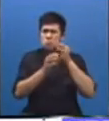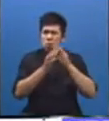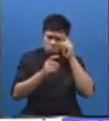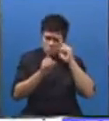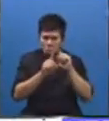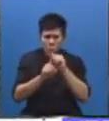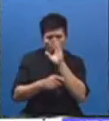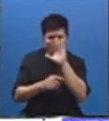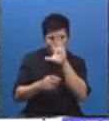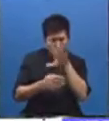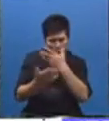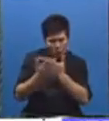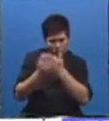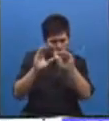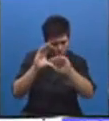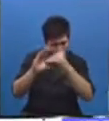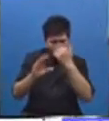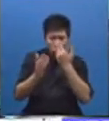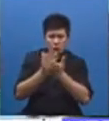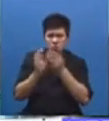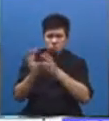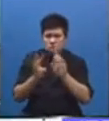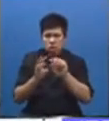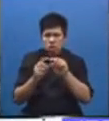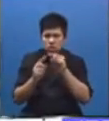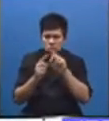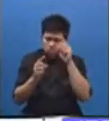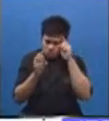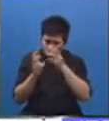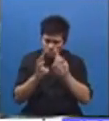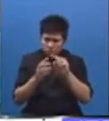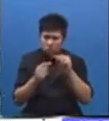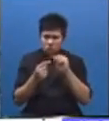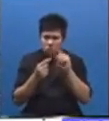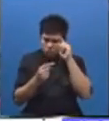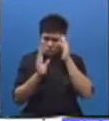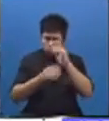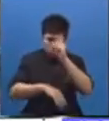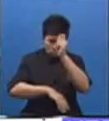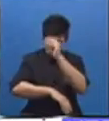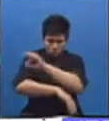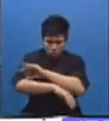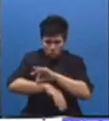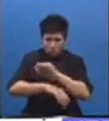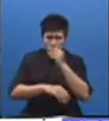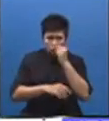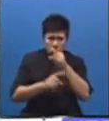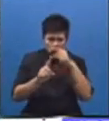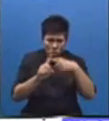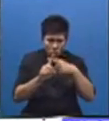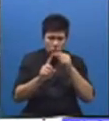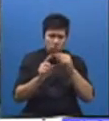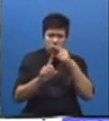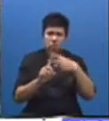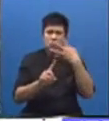ให้เหยื่อโอนเงินมาให้ด้วยวิธีการต่างๆโดยอาศัยการช่าบ้านดังกล่าวกับเจ้าของที่เป็นวิศวกรชาวต่างชาติมานานกว่า 4เดือนแล้ว